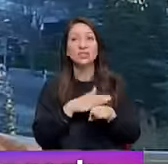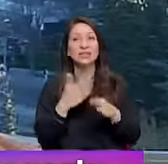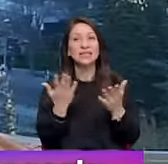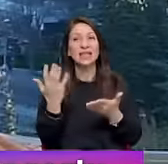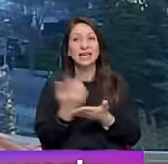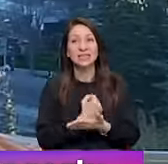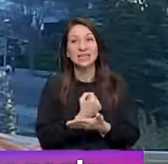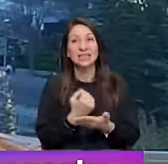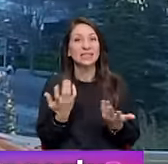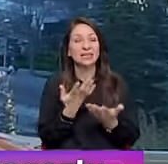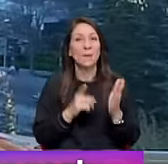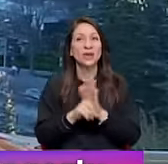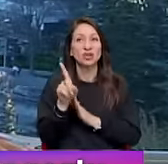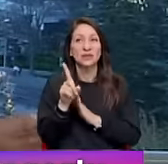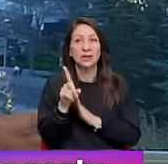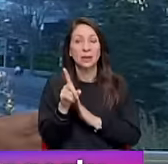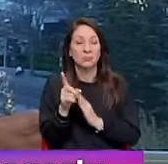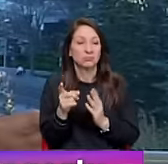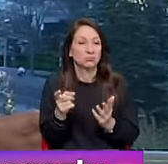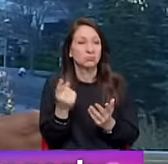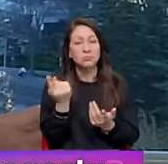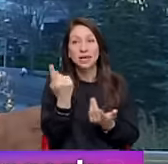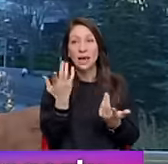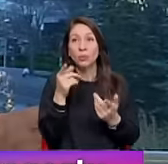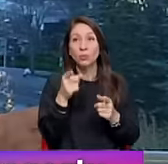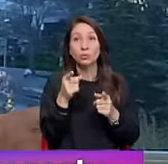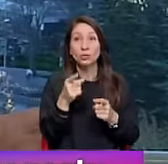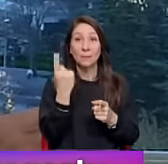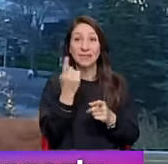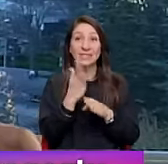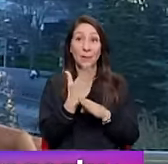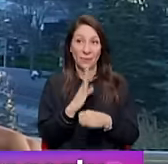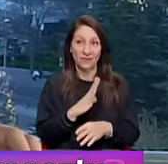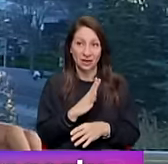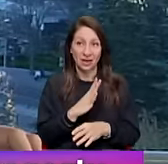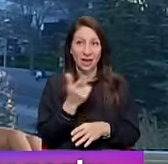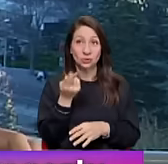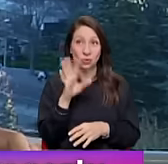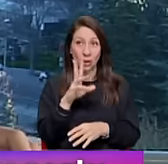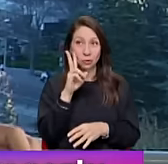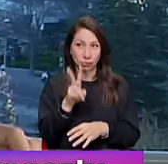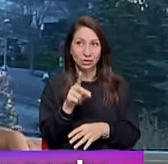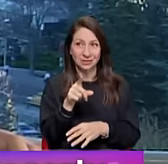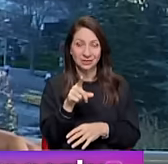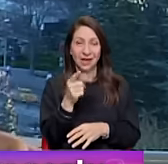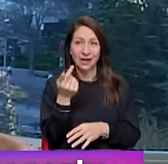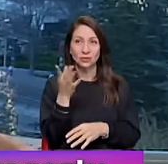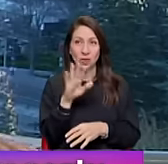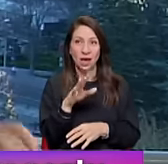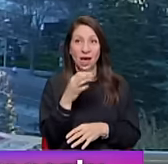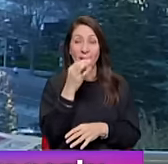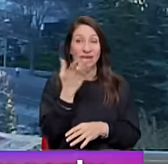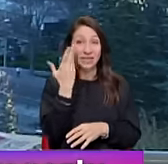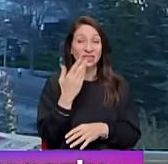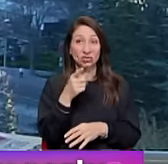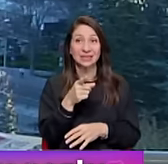nasıl kazandı, nasıl başardı? Bir kere bunun bir sebebi var. Az sonra göreceksiniz. Az sonra haberde